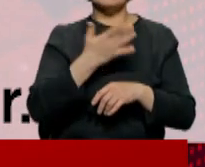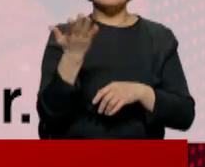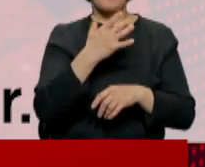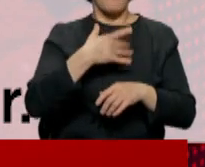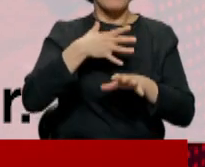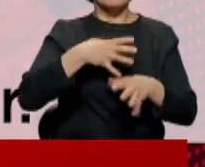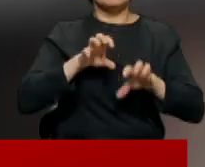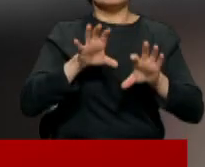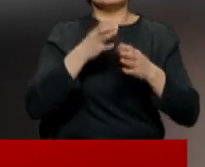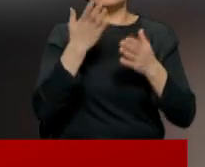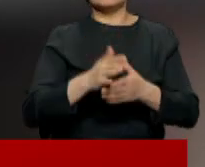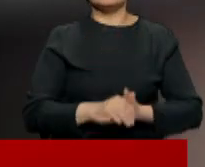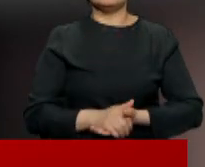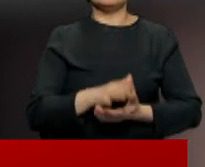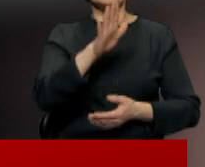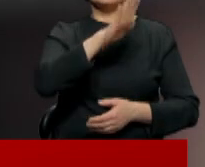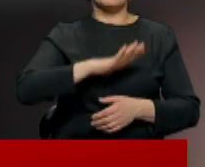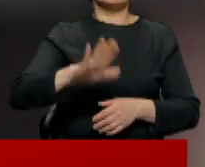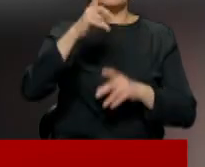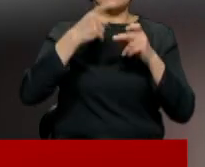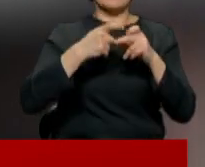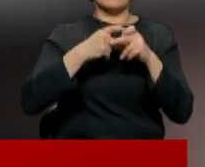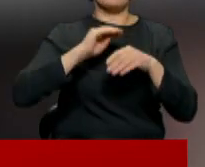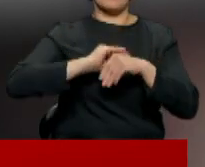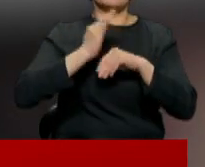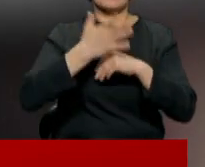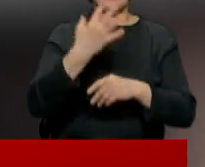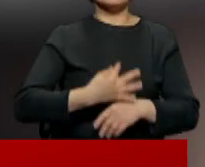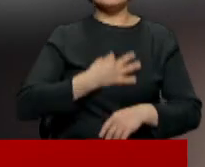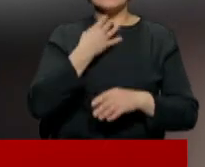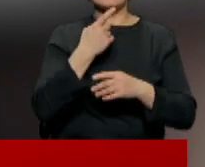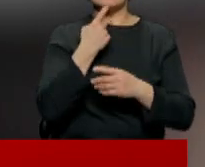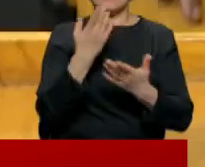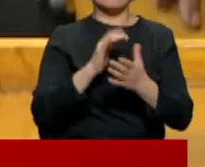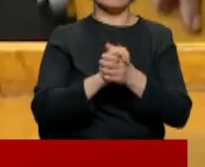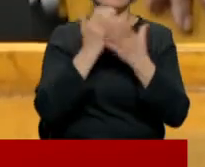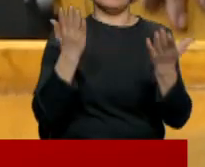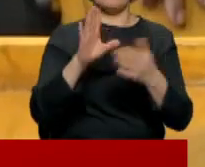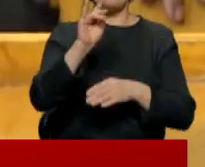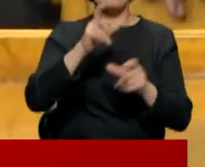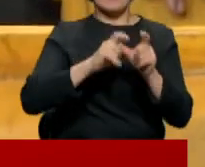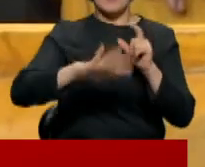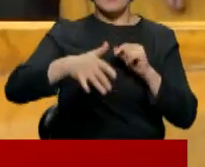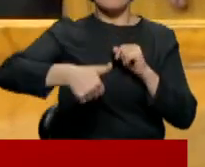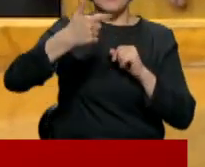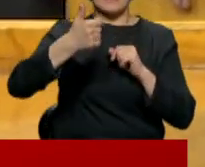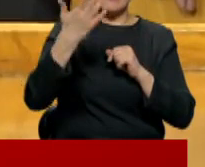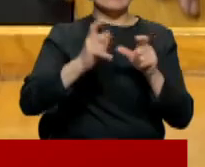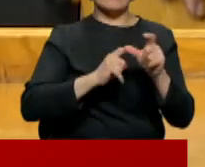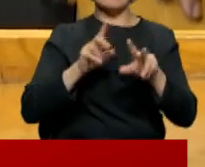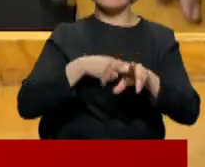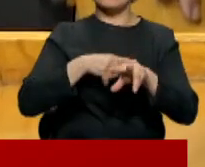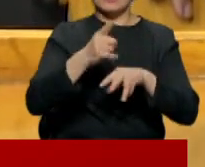hoyratça acıtılmaktadır. Herkesin Regaip Kandili'ni en içten dileklerimle kutluyorum. MHP Genel Başkan Yardımcısı Semih